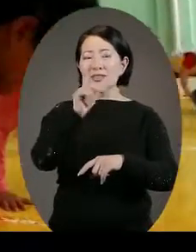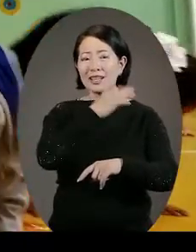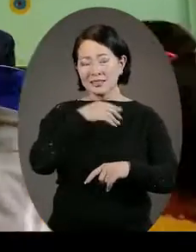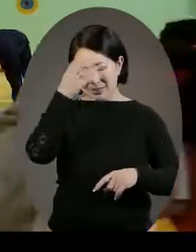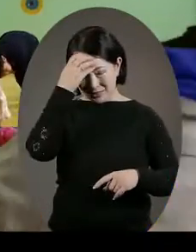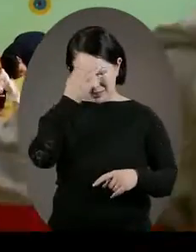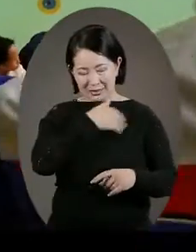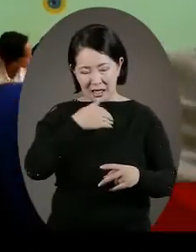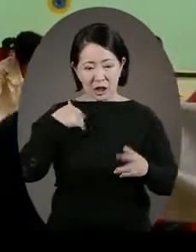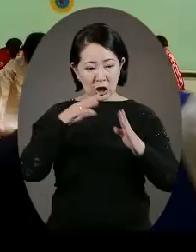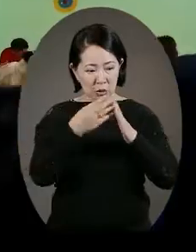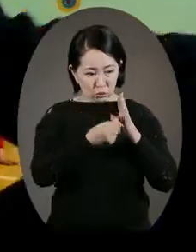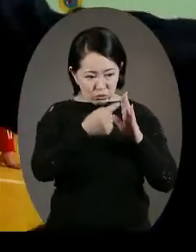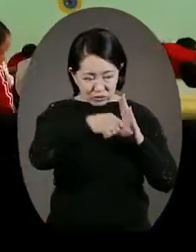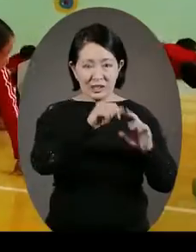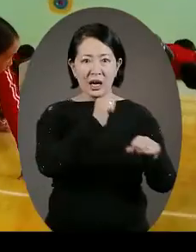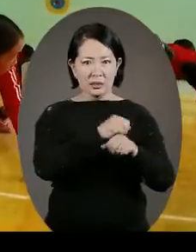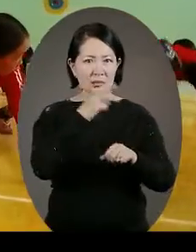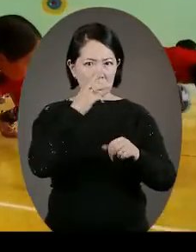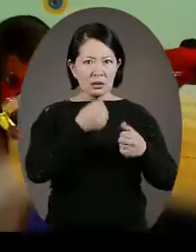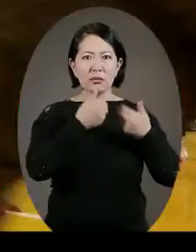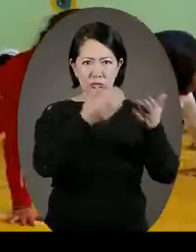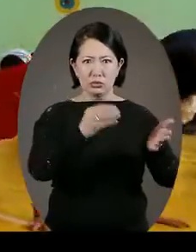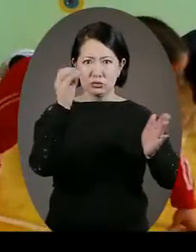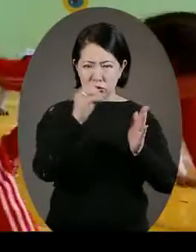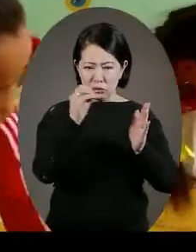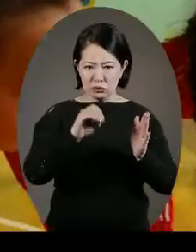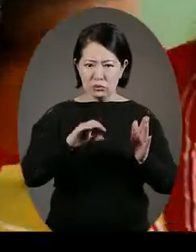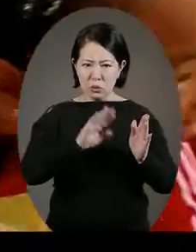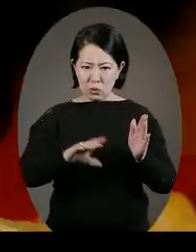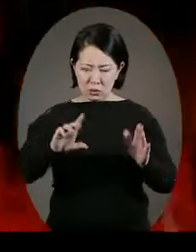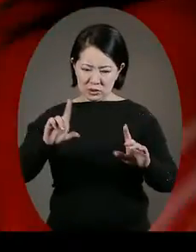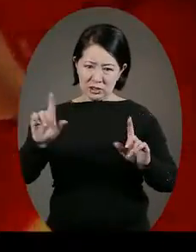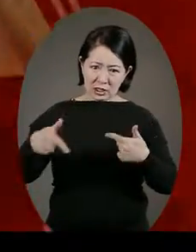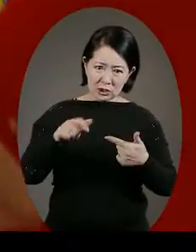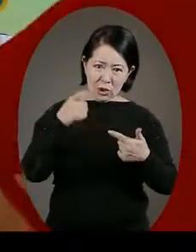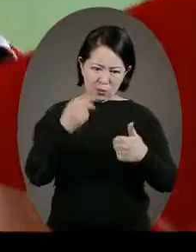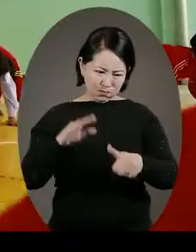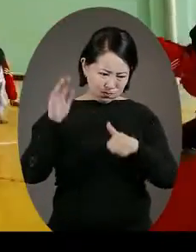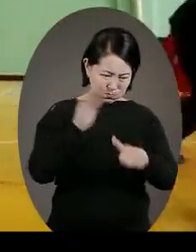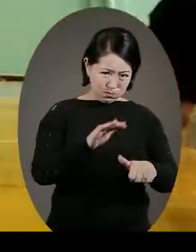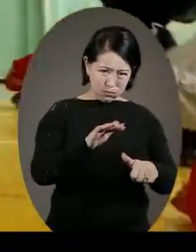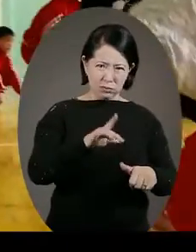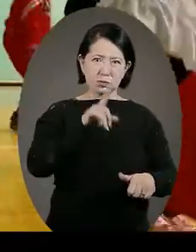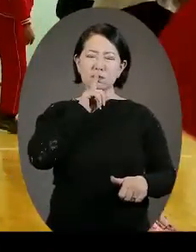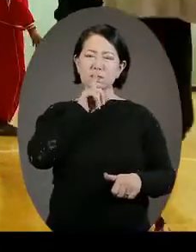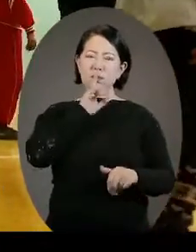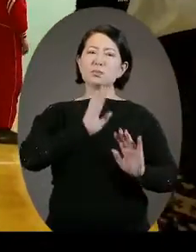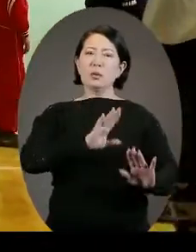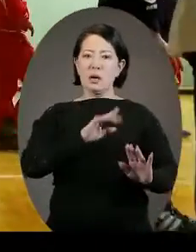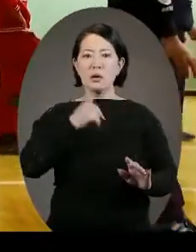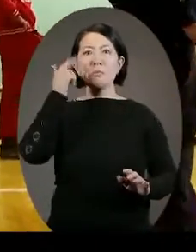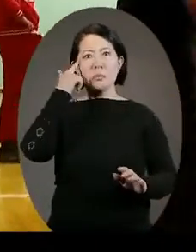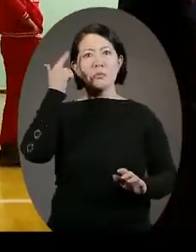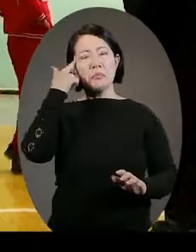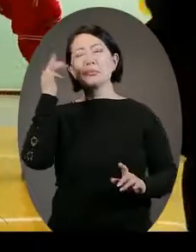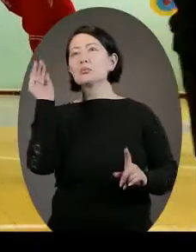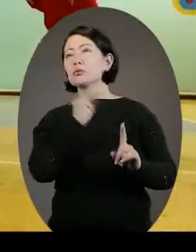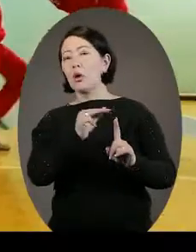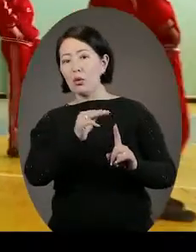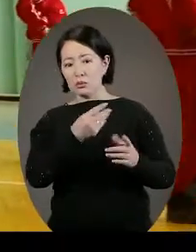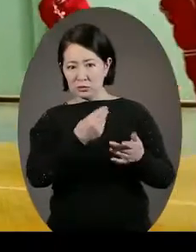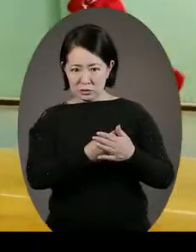бүлийн албанд мэдээлэх үүрэгтэй. Хэрвээ хүүхдийн эсрэг хүчирхийллийн хажуугаар дуугүй өнгөрч, мэдсэн ч мэдээгүй юм шиг хандвал та